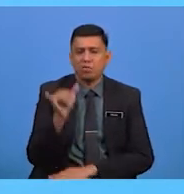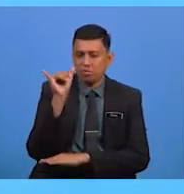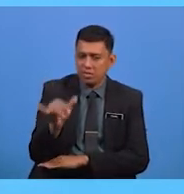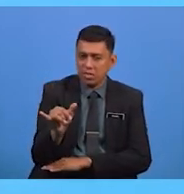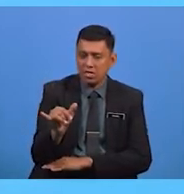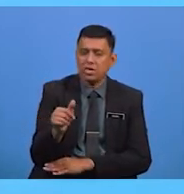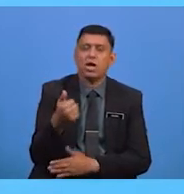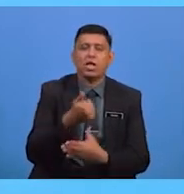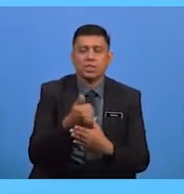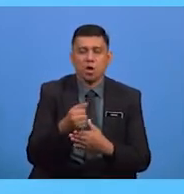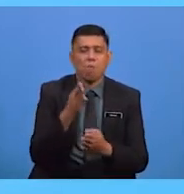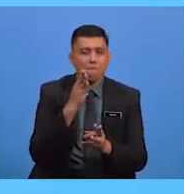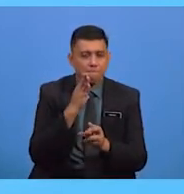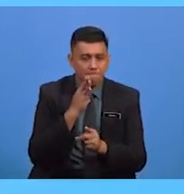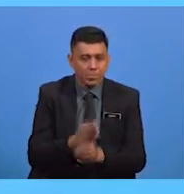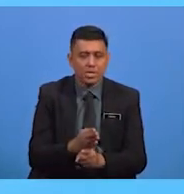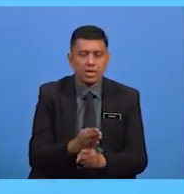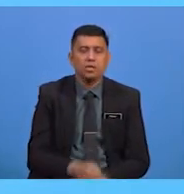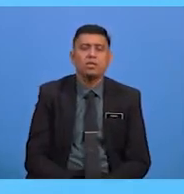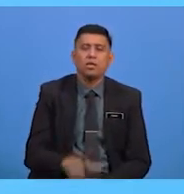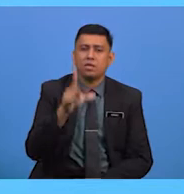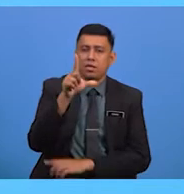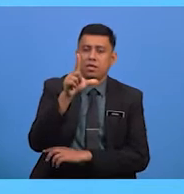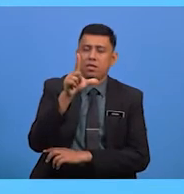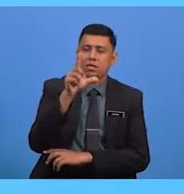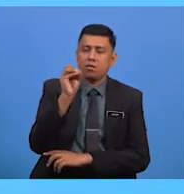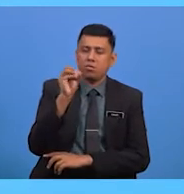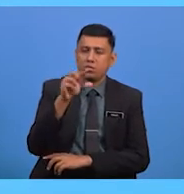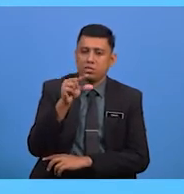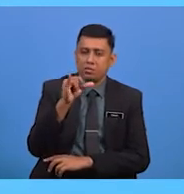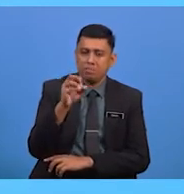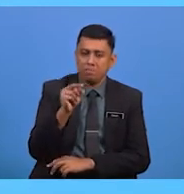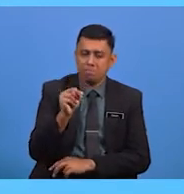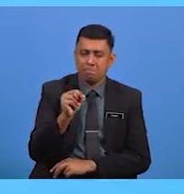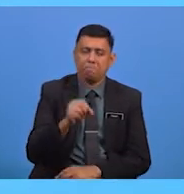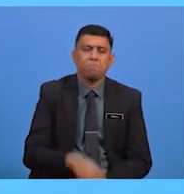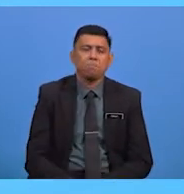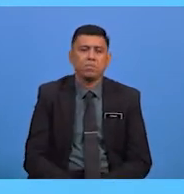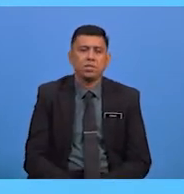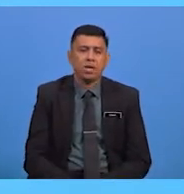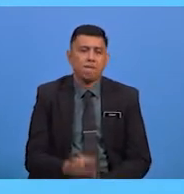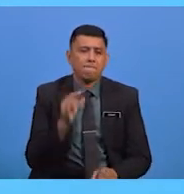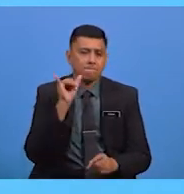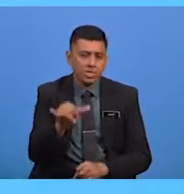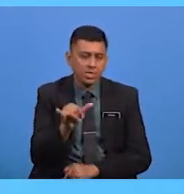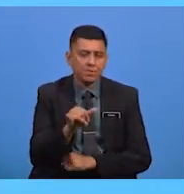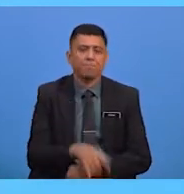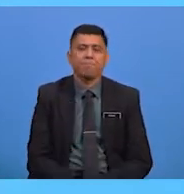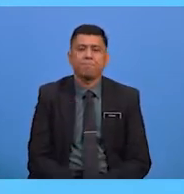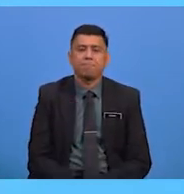ya atau benar, labelkan logik boolean ya pada anak panah yang keluar dari simbol proses